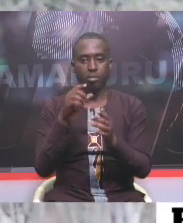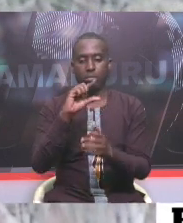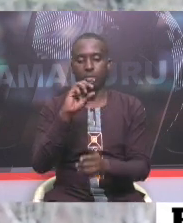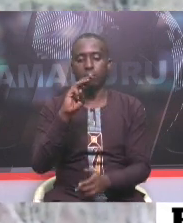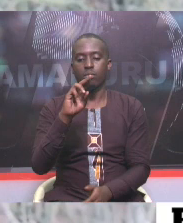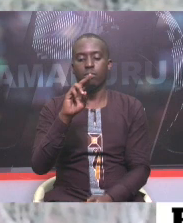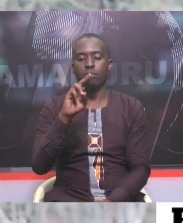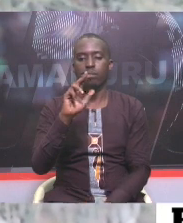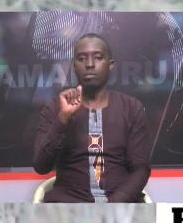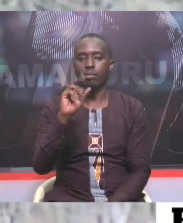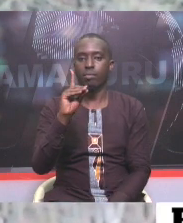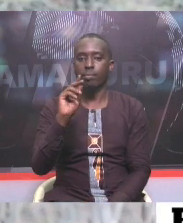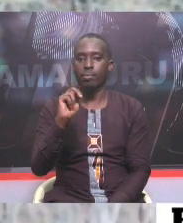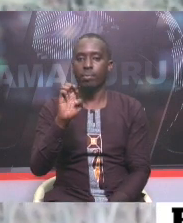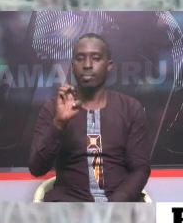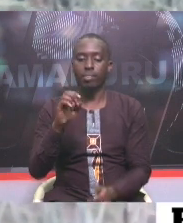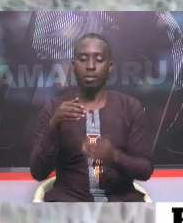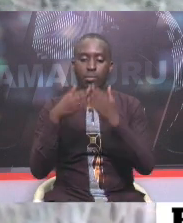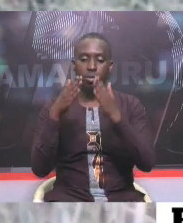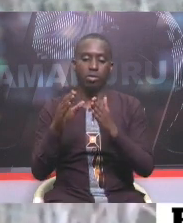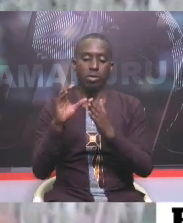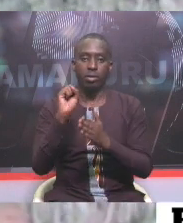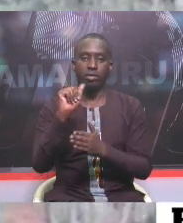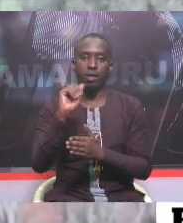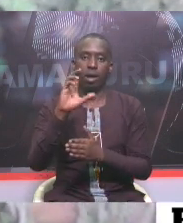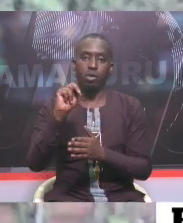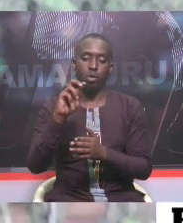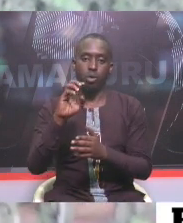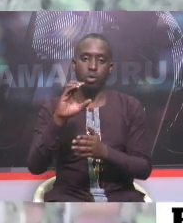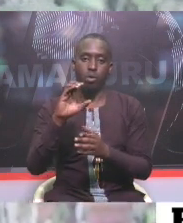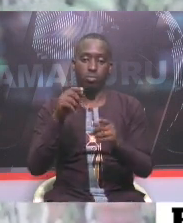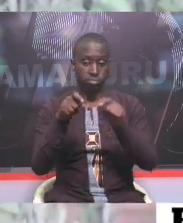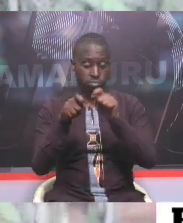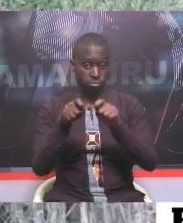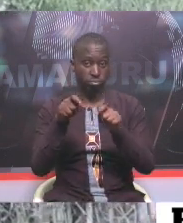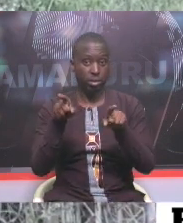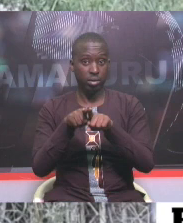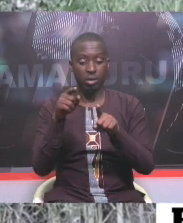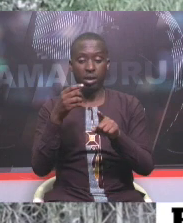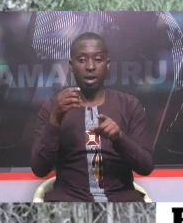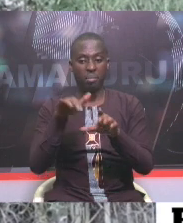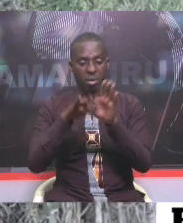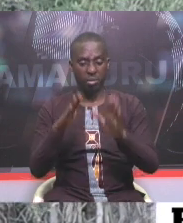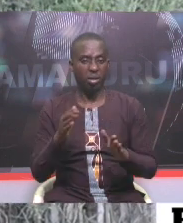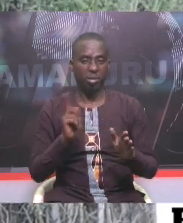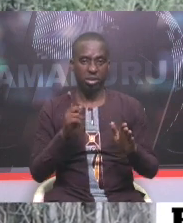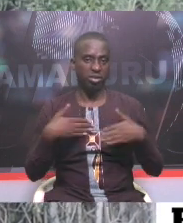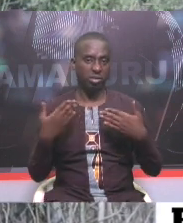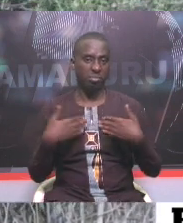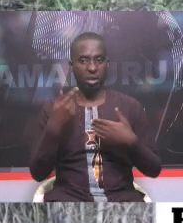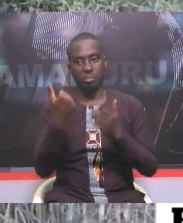Godanse umucungamutungo wa Sako y'umurenge wa Huye imwe mu zifite abanyamuryango binubira iki kibazo. Kuri icyo kibazo ngo